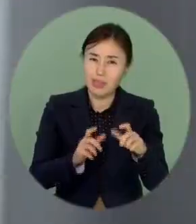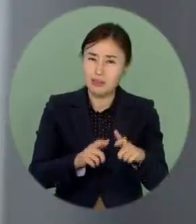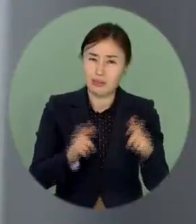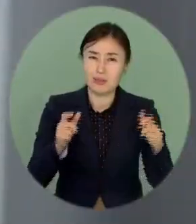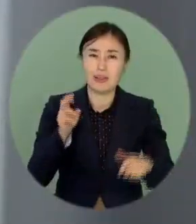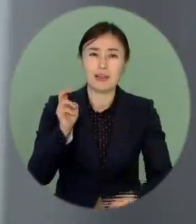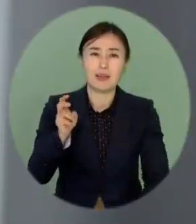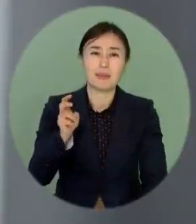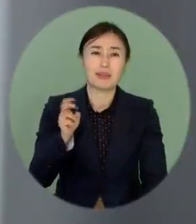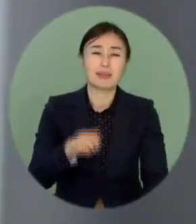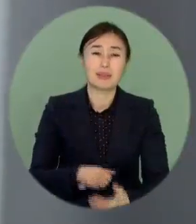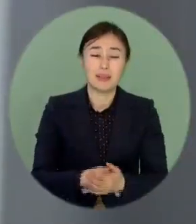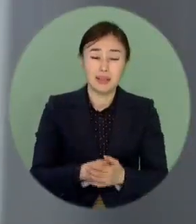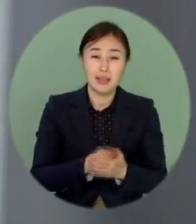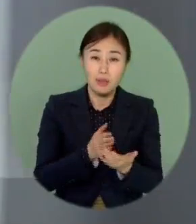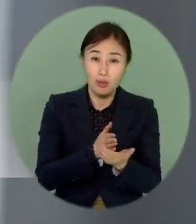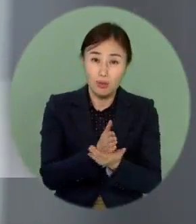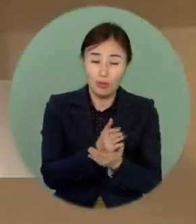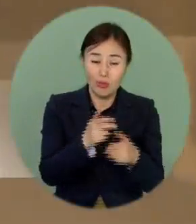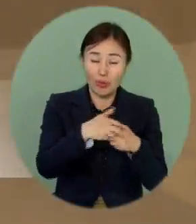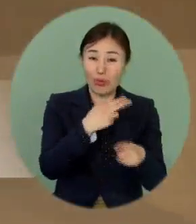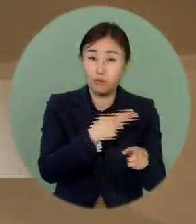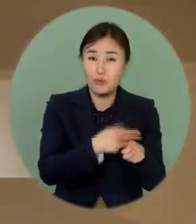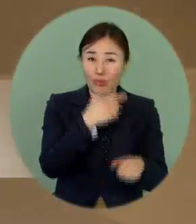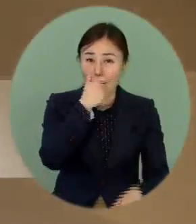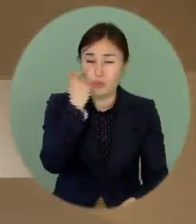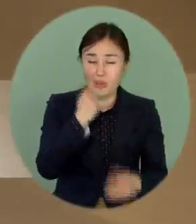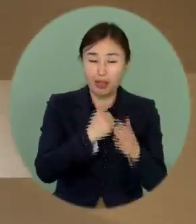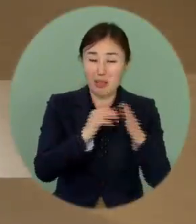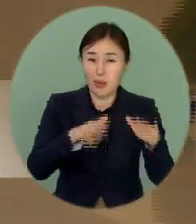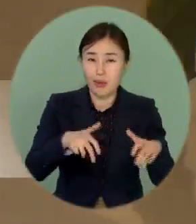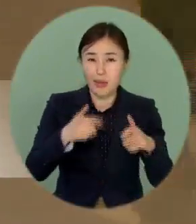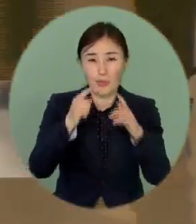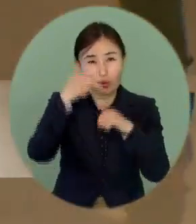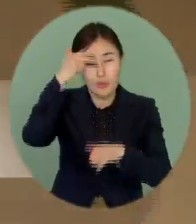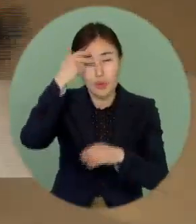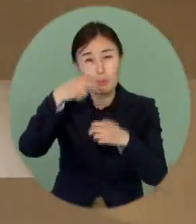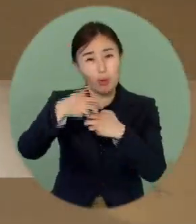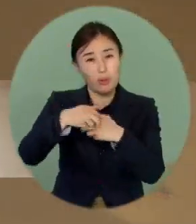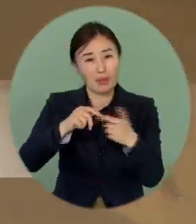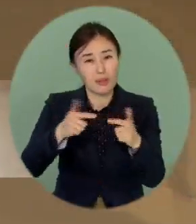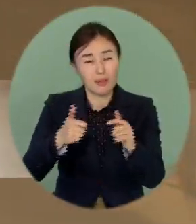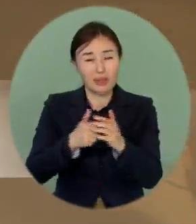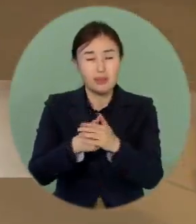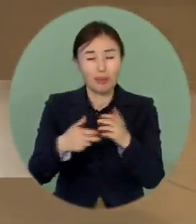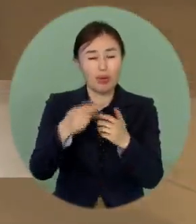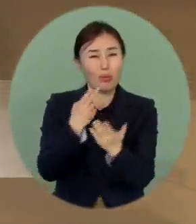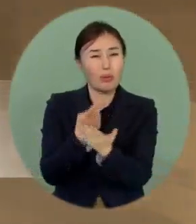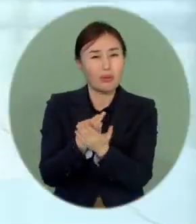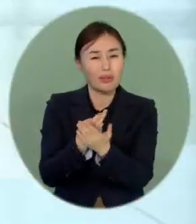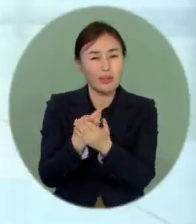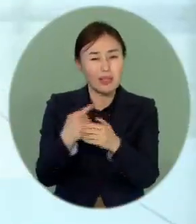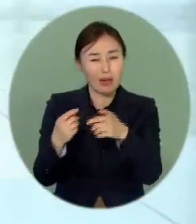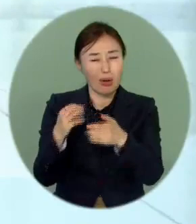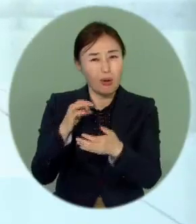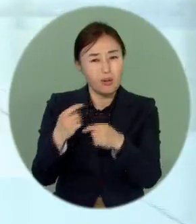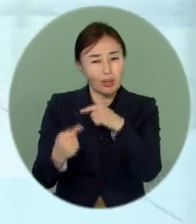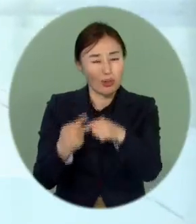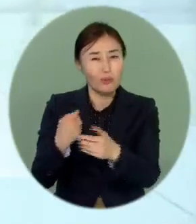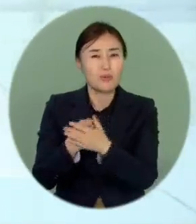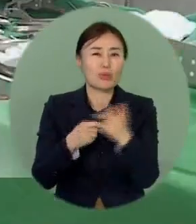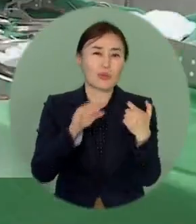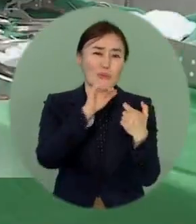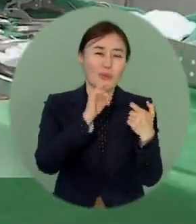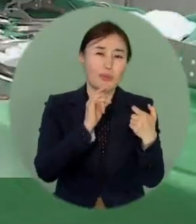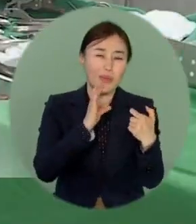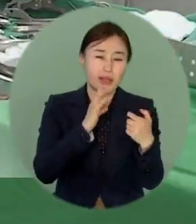합니다. 전공의가 떠난 전남대 병원과 조선대 병원의 병상 가동률은 60% 수준. 수술도 중증과